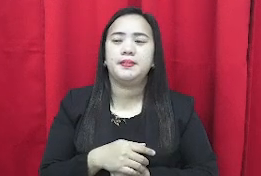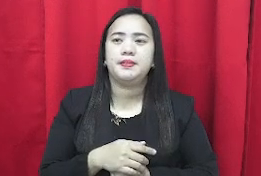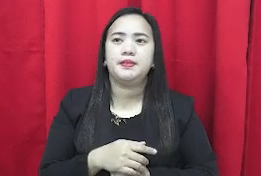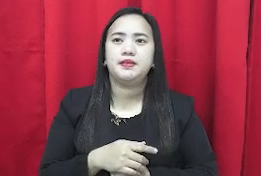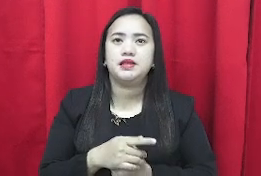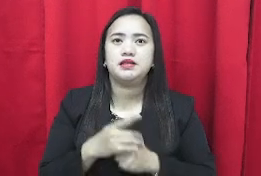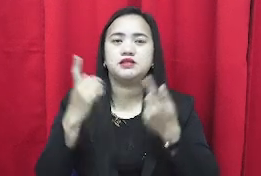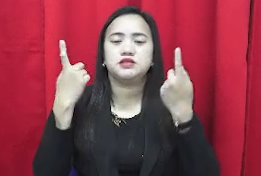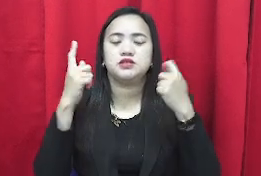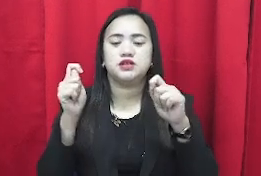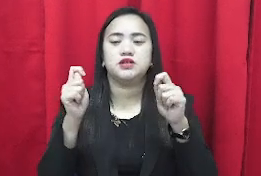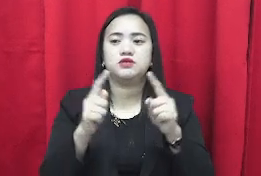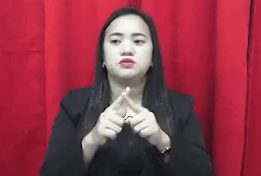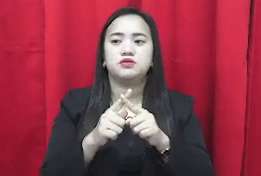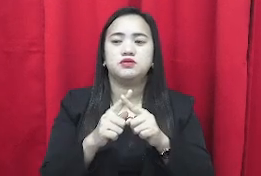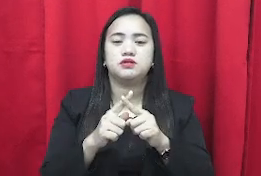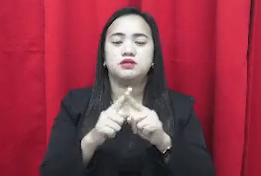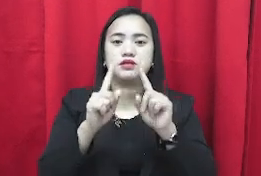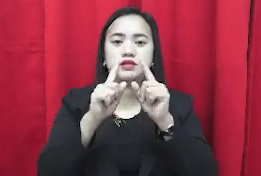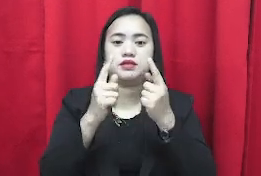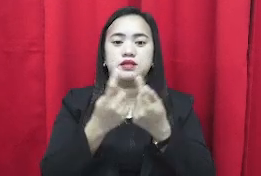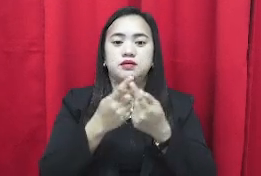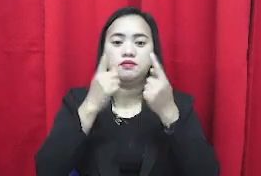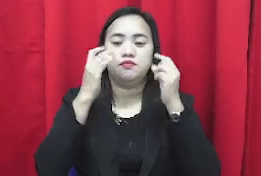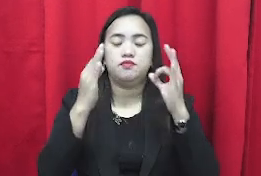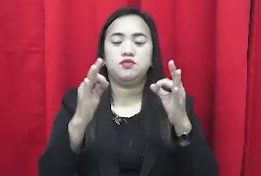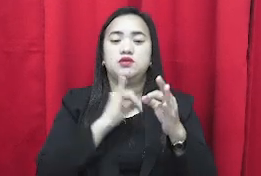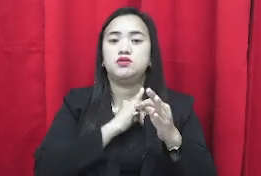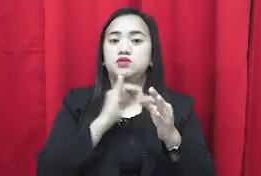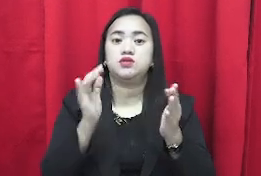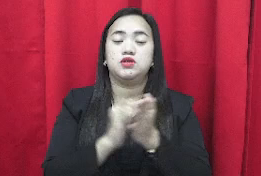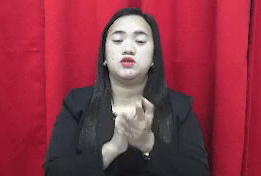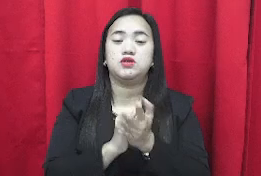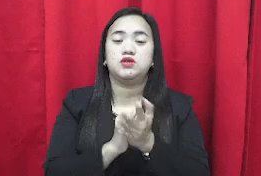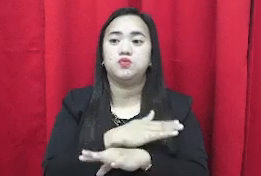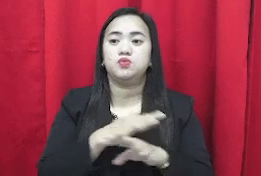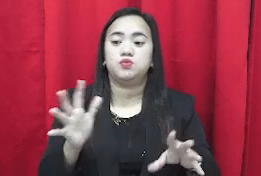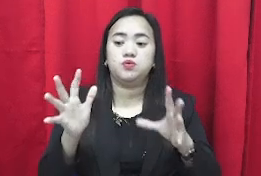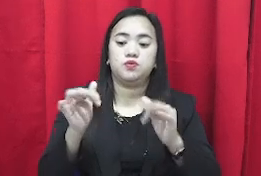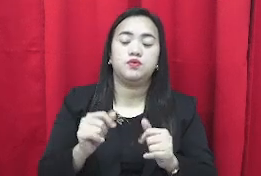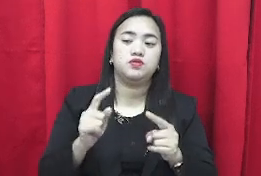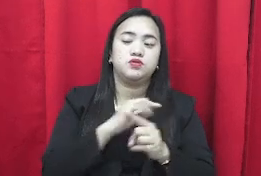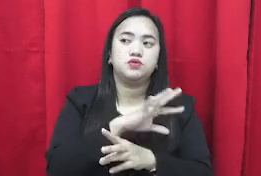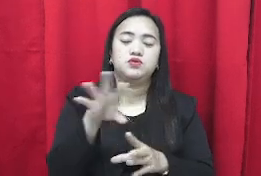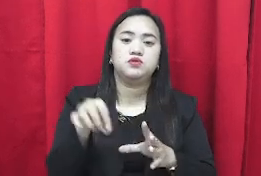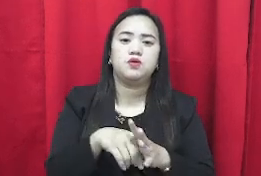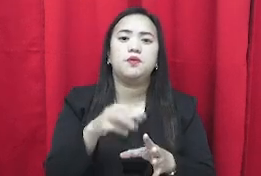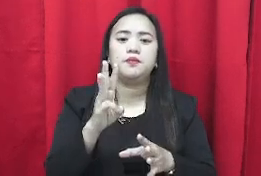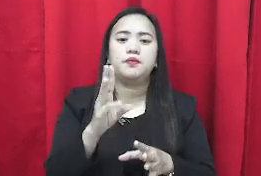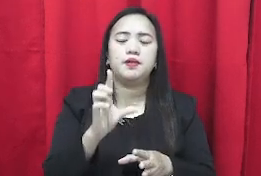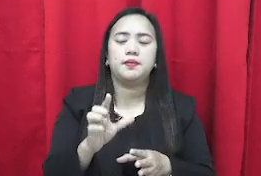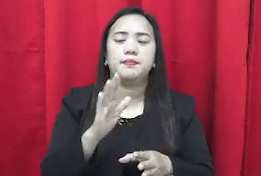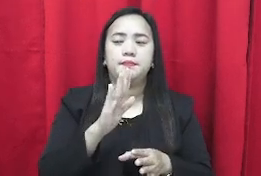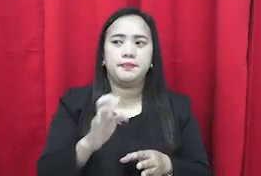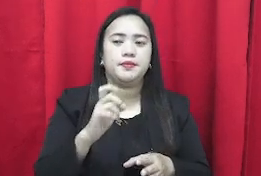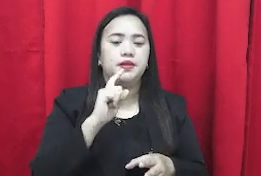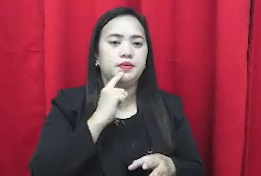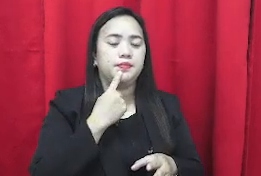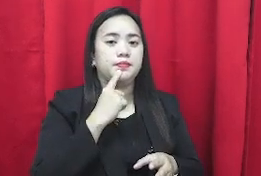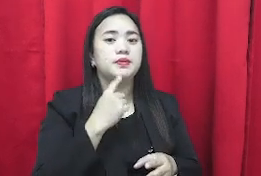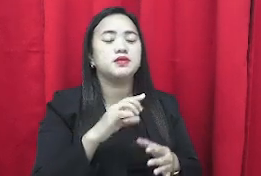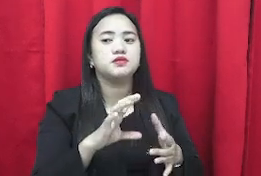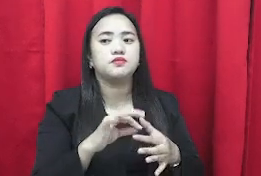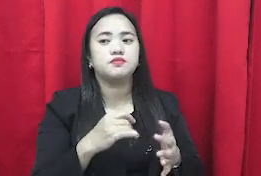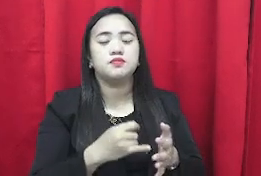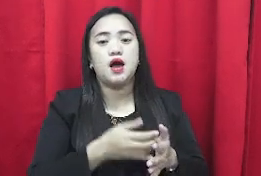busy kayo ngayon lalo na shoutout sa mga team Focus ayaw niyong sumama Ewan ko lang you will miss ako ito na mismo sinasabi ko